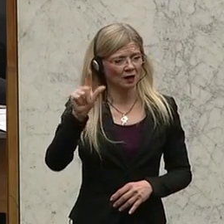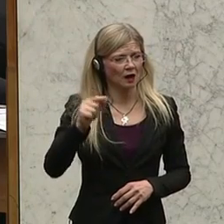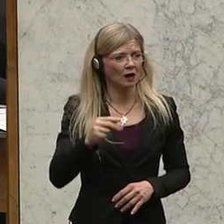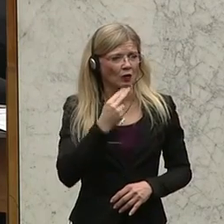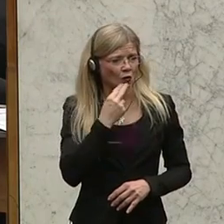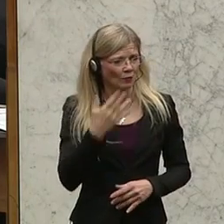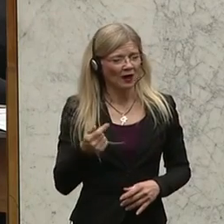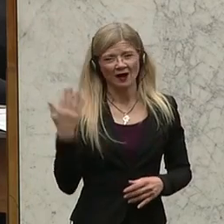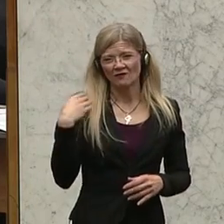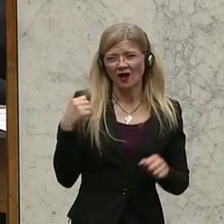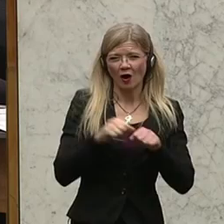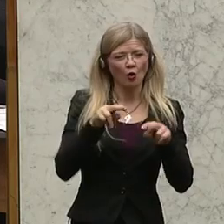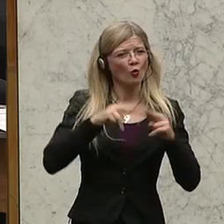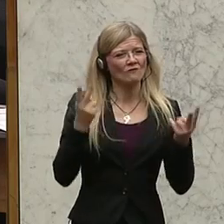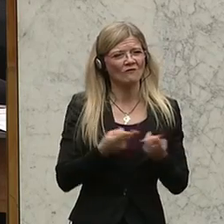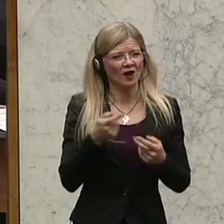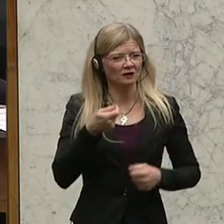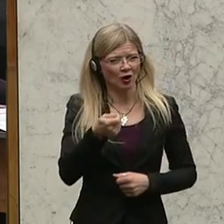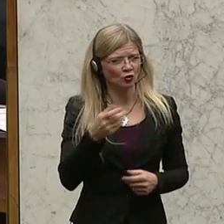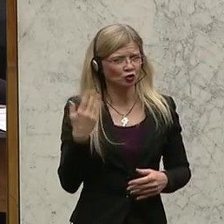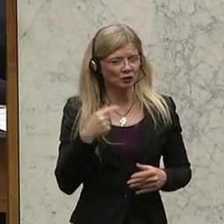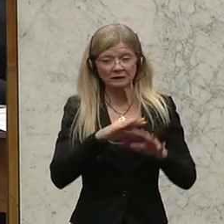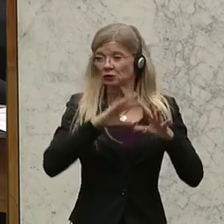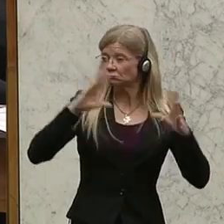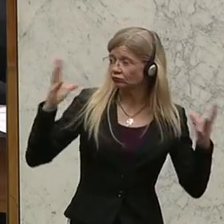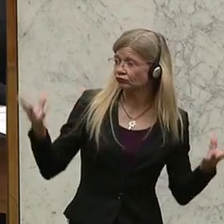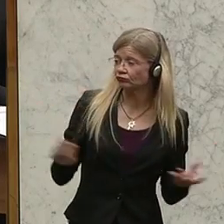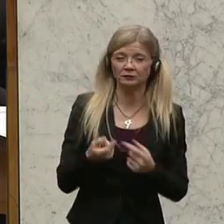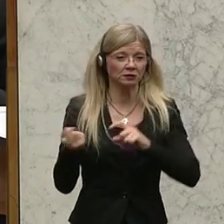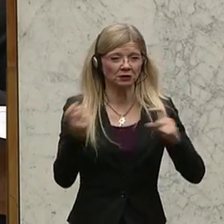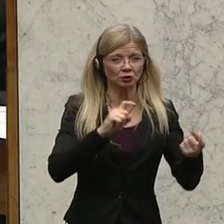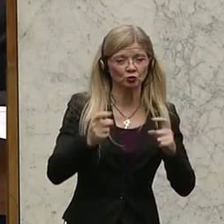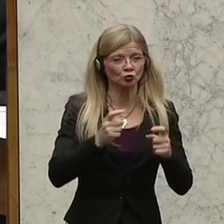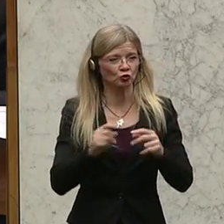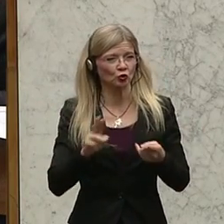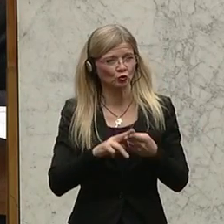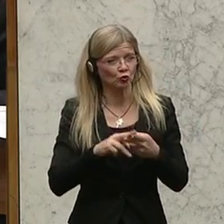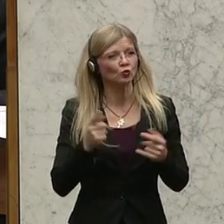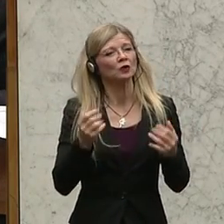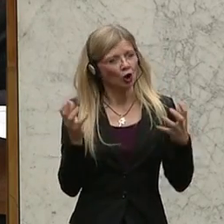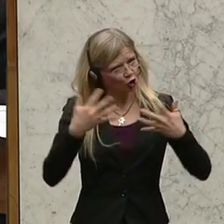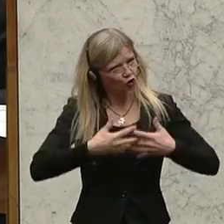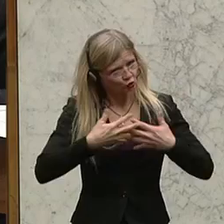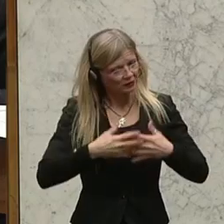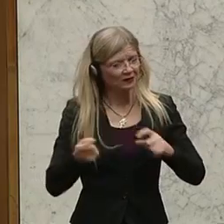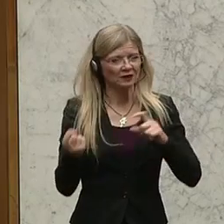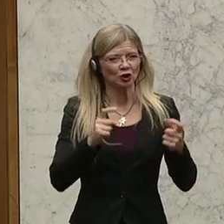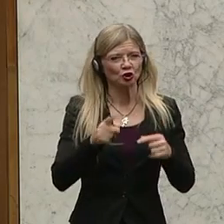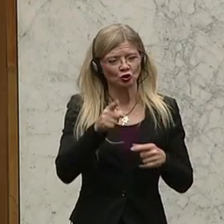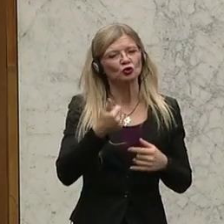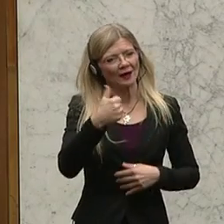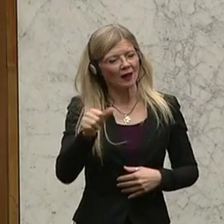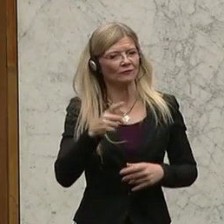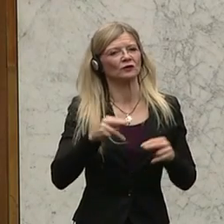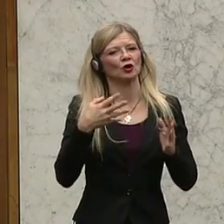eine sehr umfassende, sehr konstruktive Debatte übrigens abgeführt zum 11. Umweltkontrollbericht. Und ich möchte mich anschließen dem